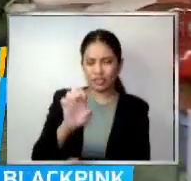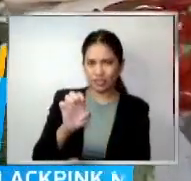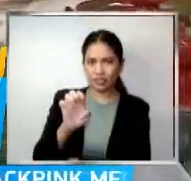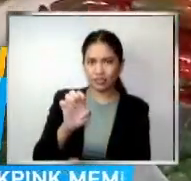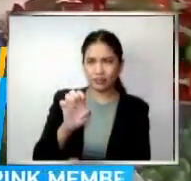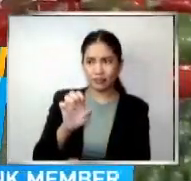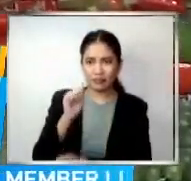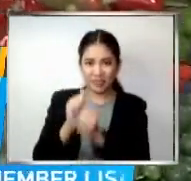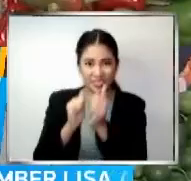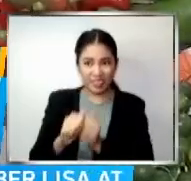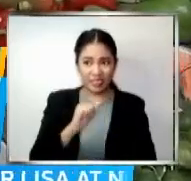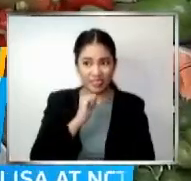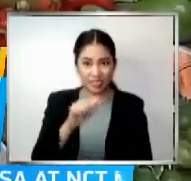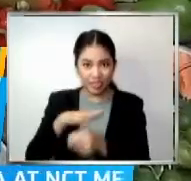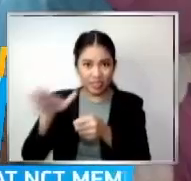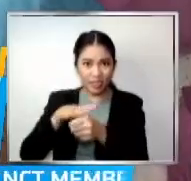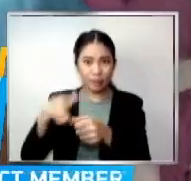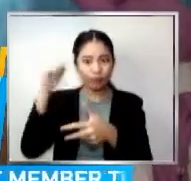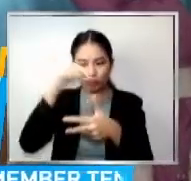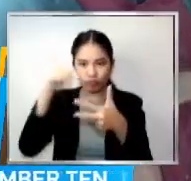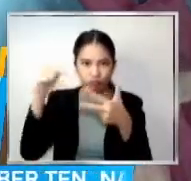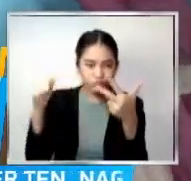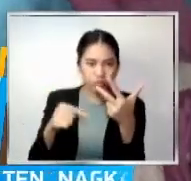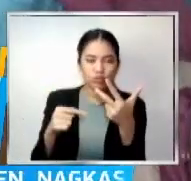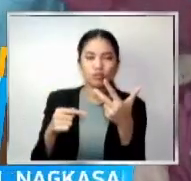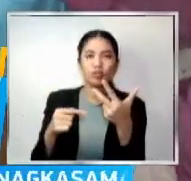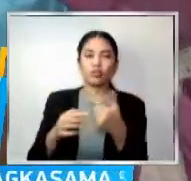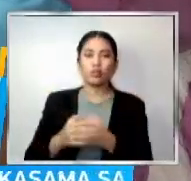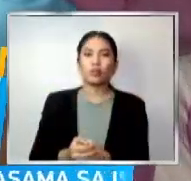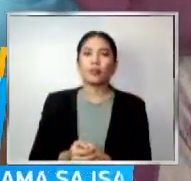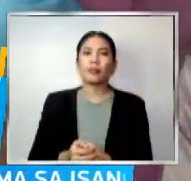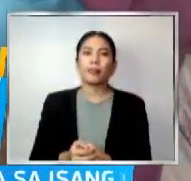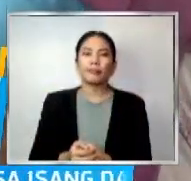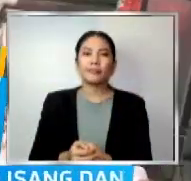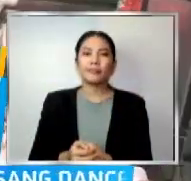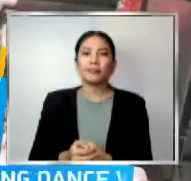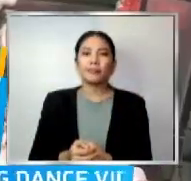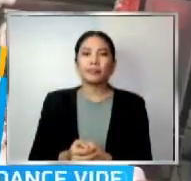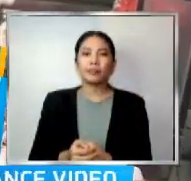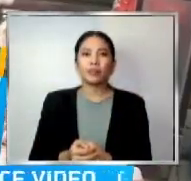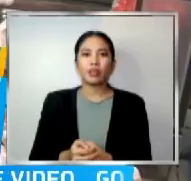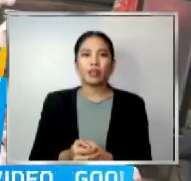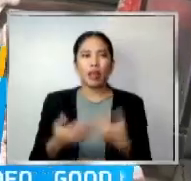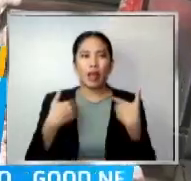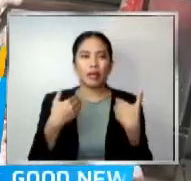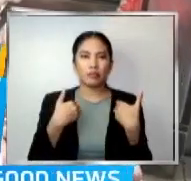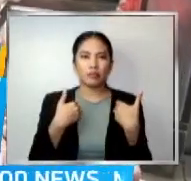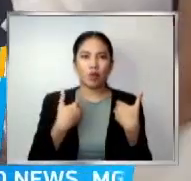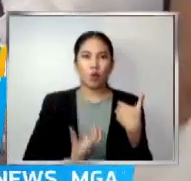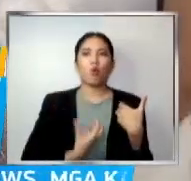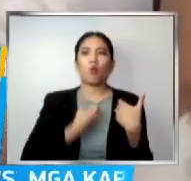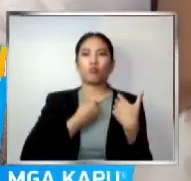mga ginawa nila. Nang sa ganun, matuntun na naman yung kanilang sariling mga complaints, no? Na sila'y napabayaan